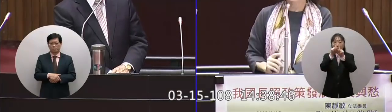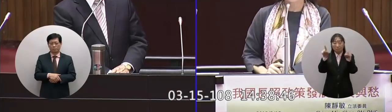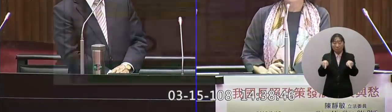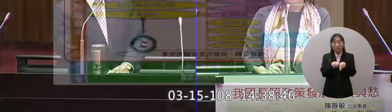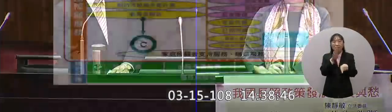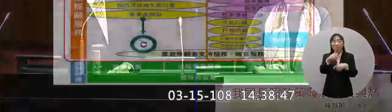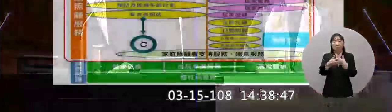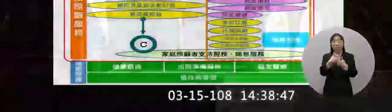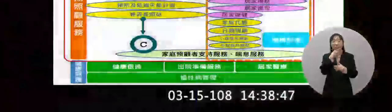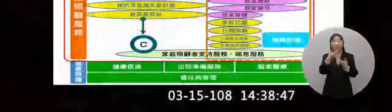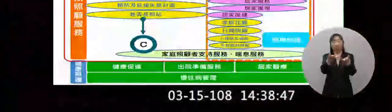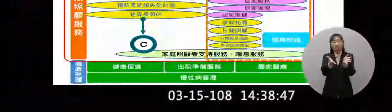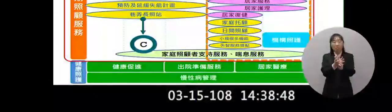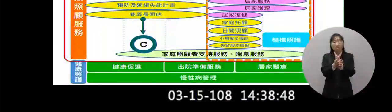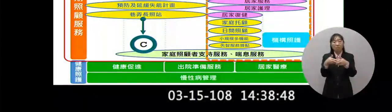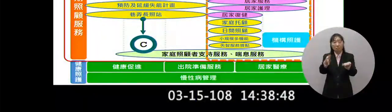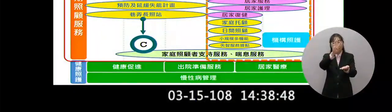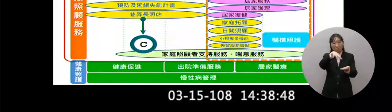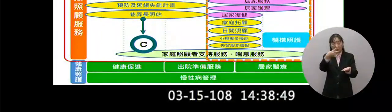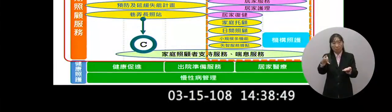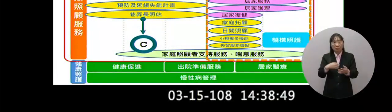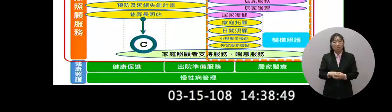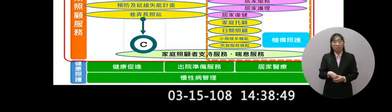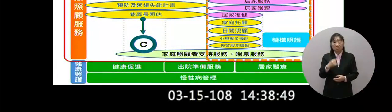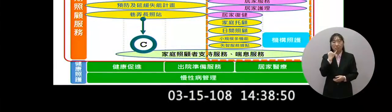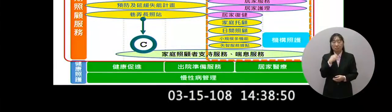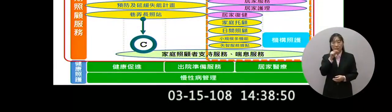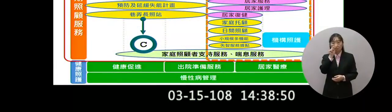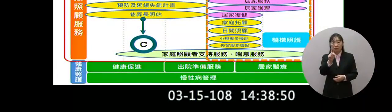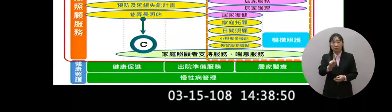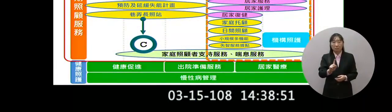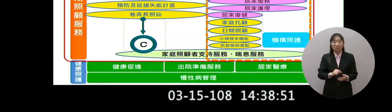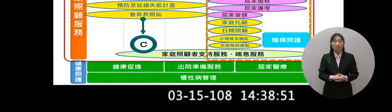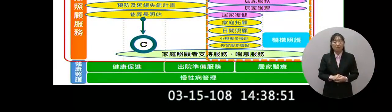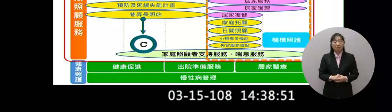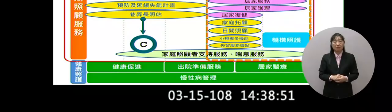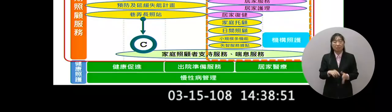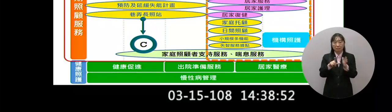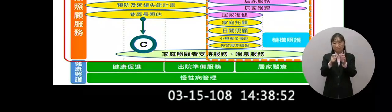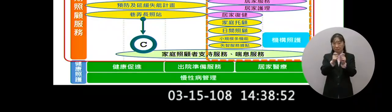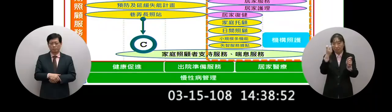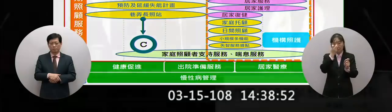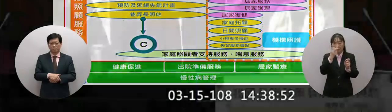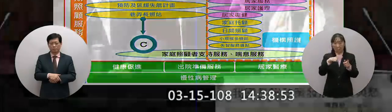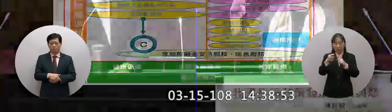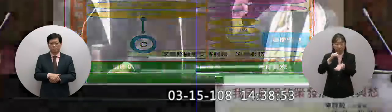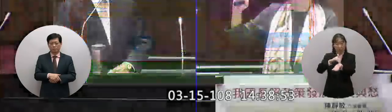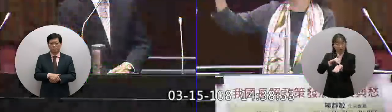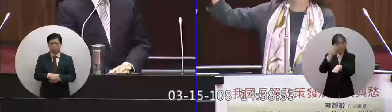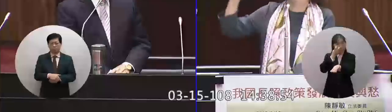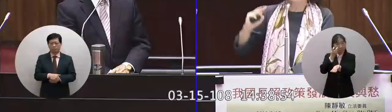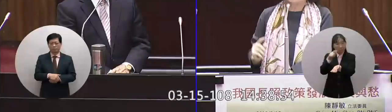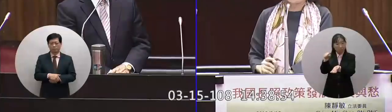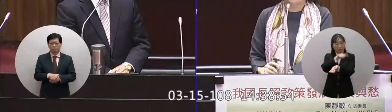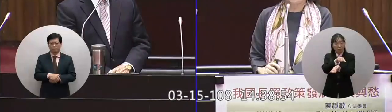们卫福部提供的一个表格图表，你就可以明显的看出来我们现在的长照服务跟医疗照护服务